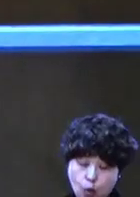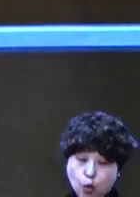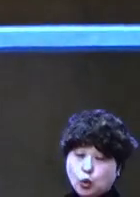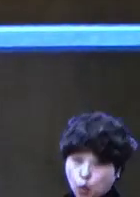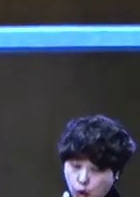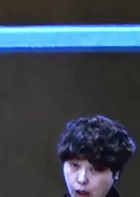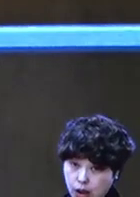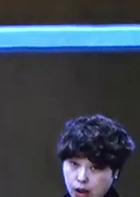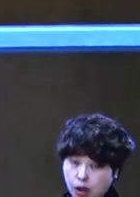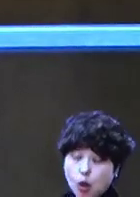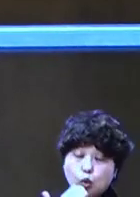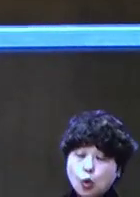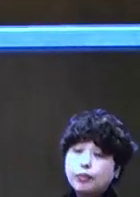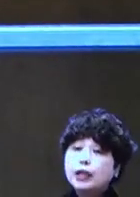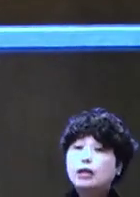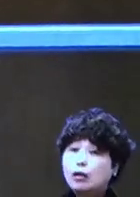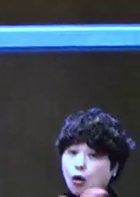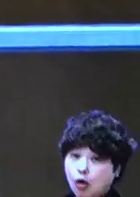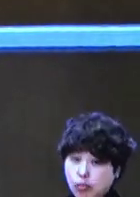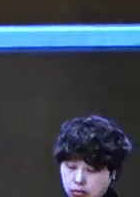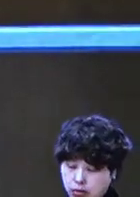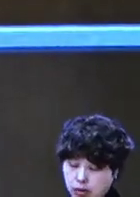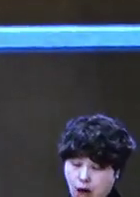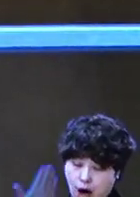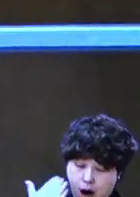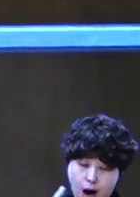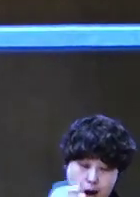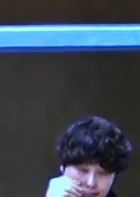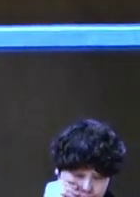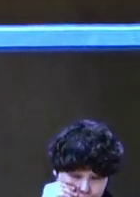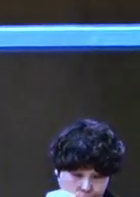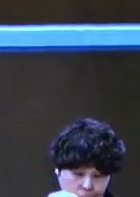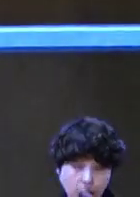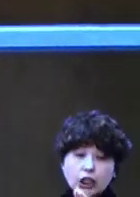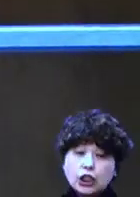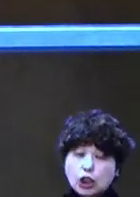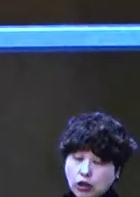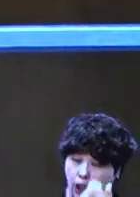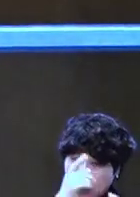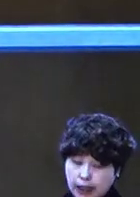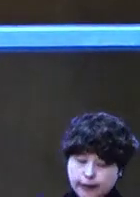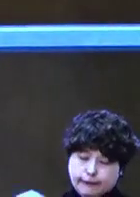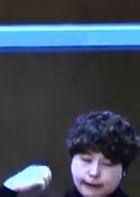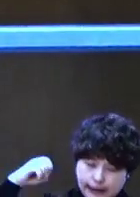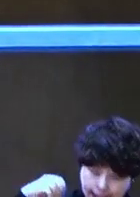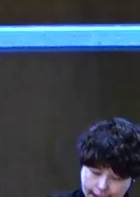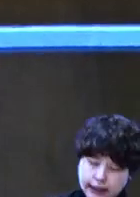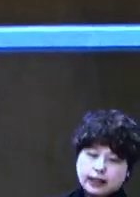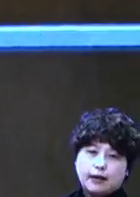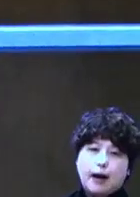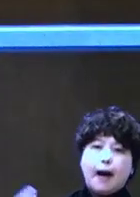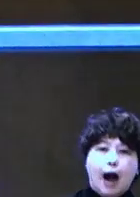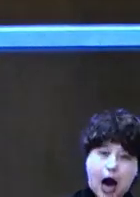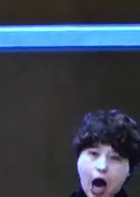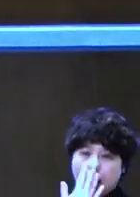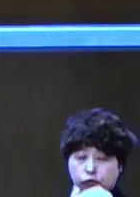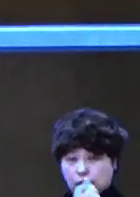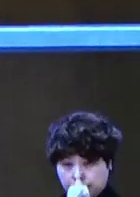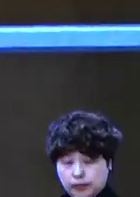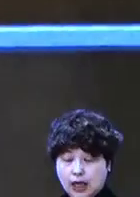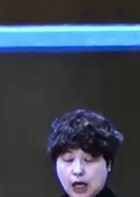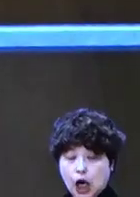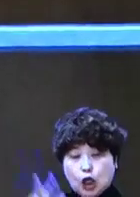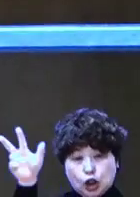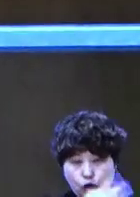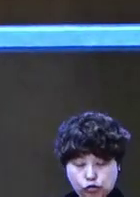여러분, 그간 멈추었던 경기도의 성장 시계를 다시 제대로 돌릴 때입니다. 경기도는 전국